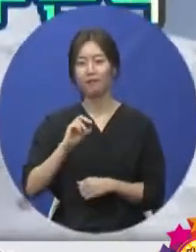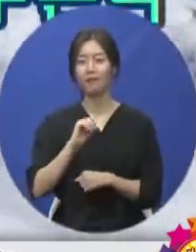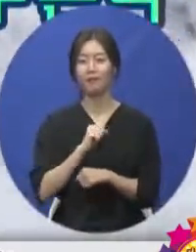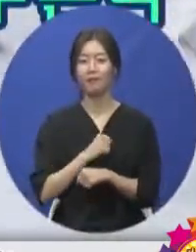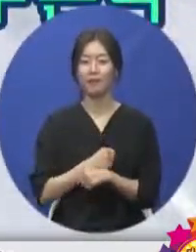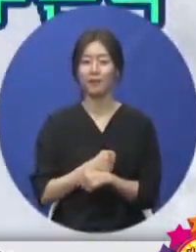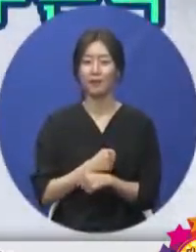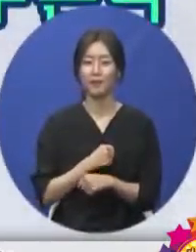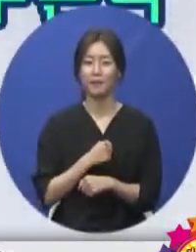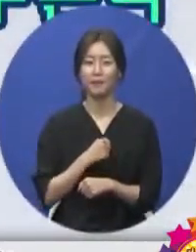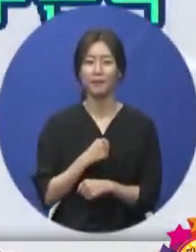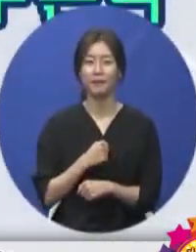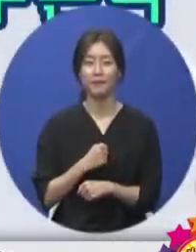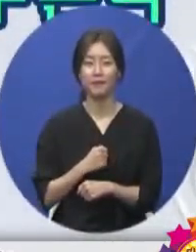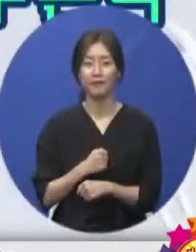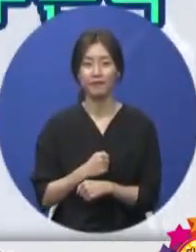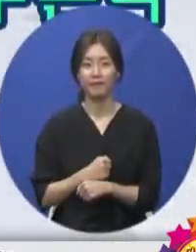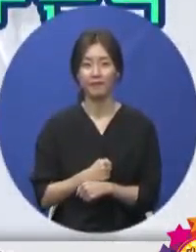부른다.